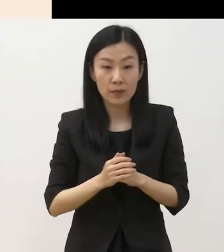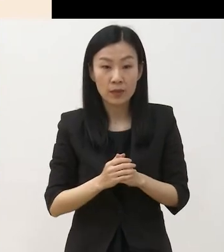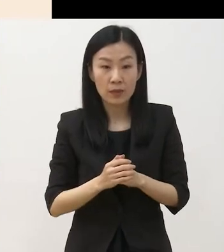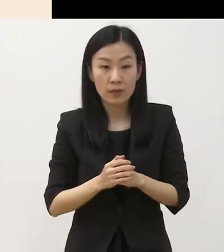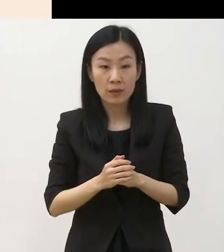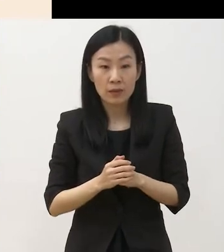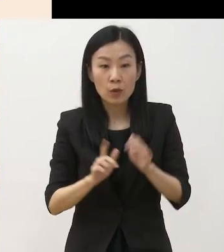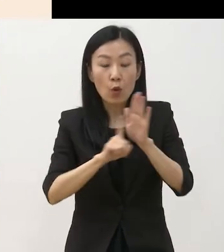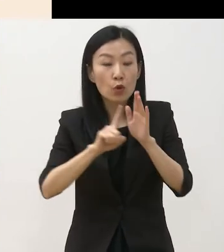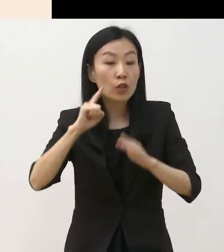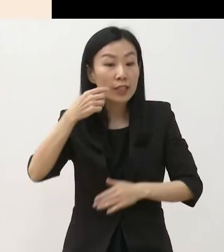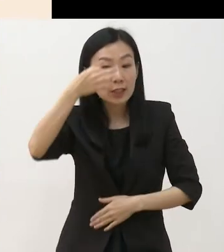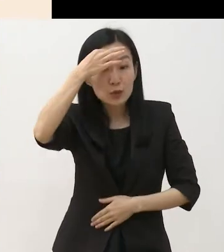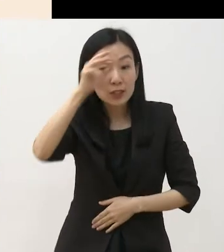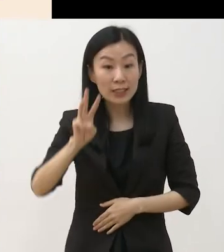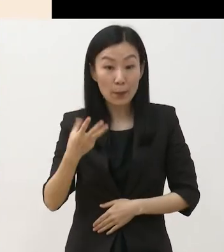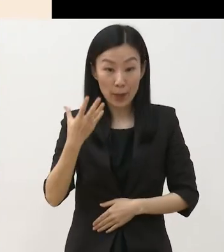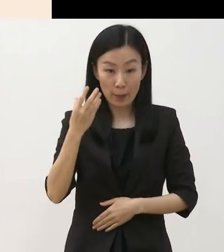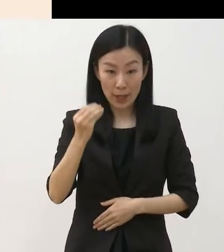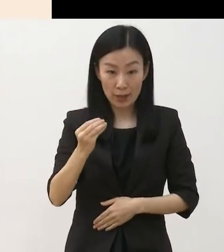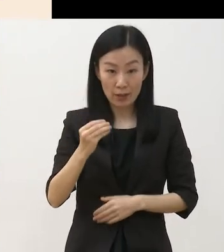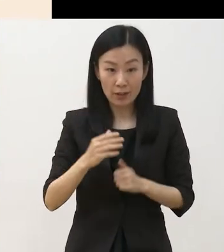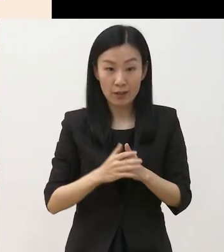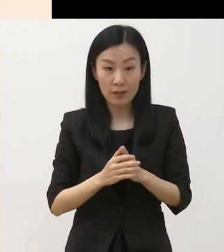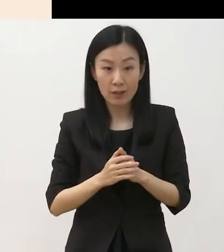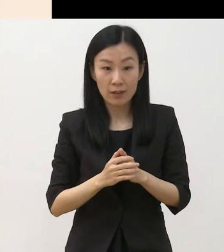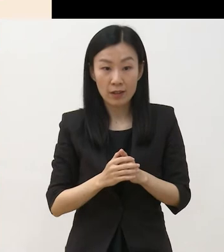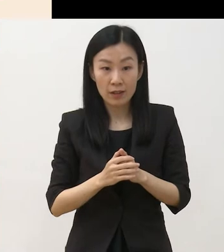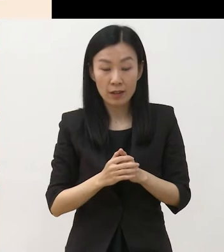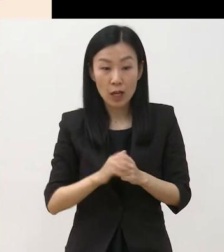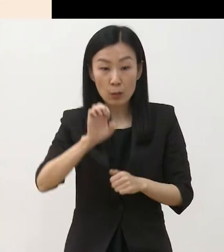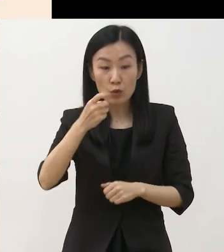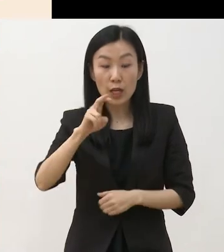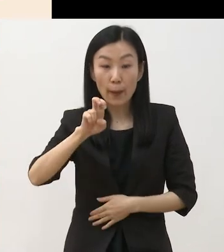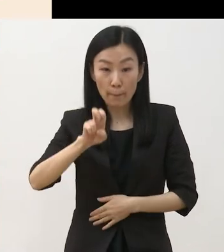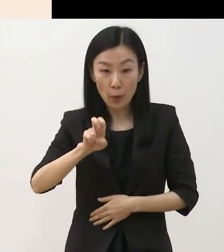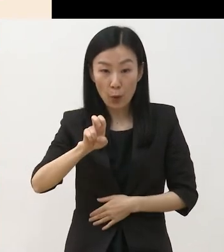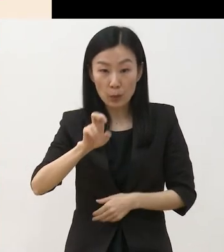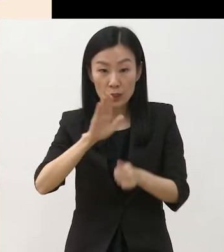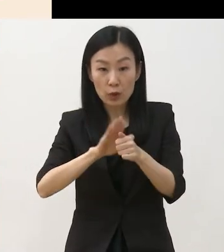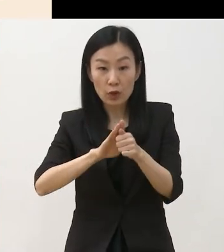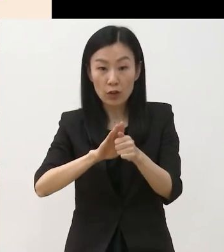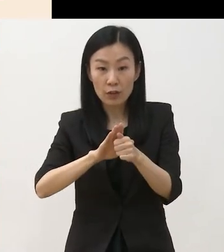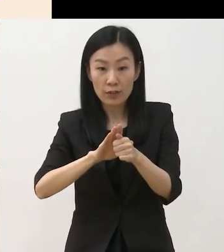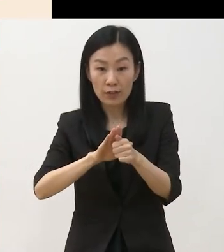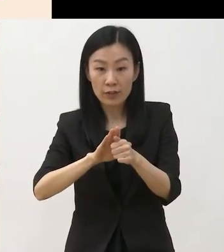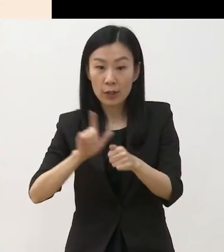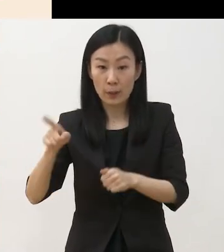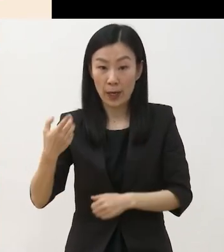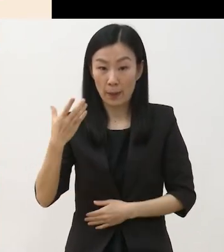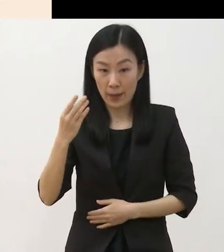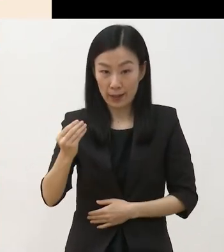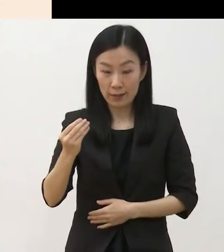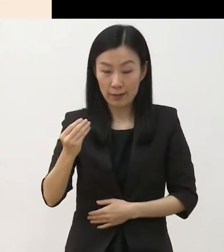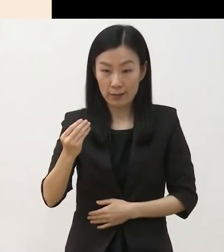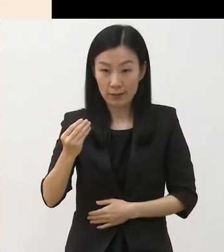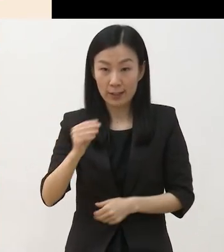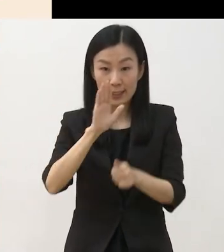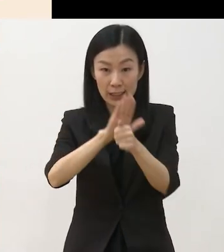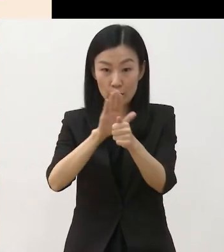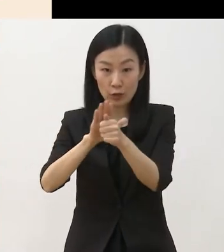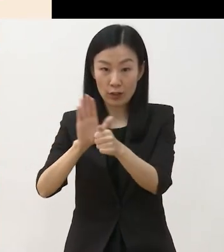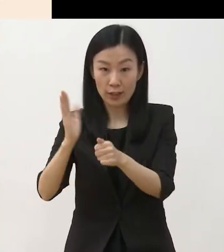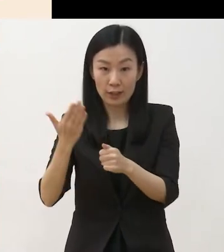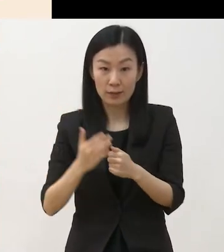300만 원, 그 다음에 플랫폼 실현 지원 분야가 각 100만 원 이렇게 중간 발표 점검 지원금을 받게